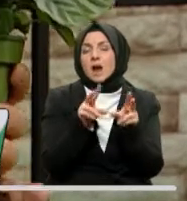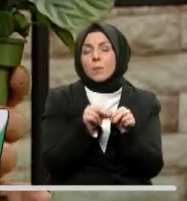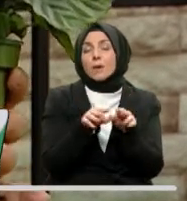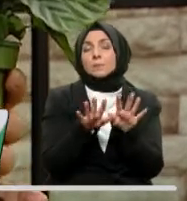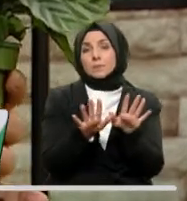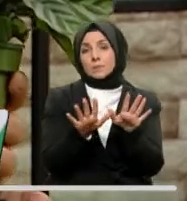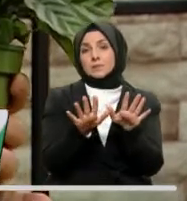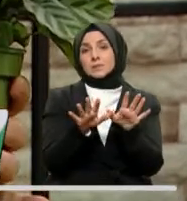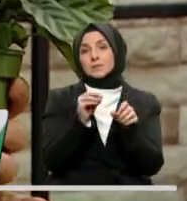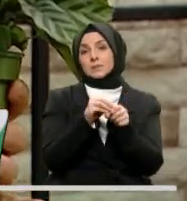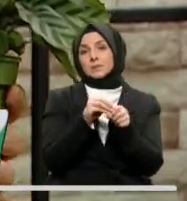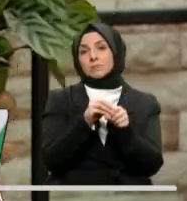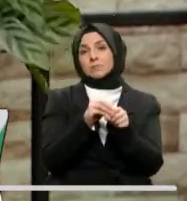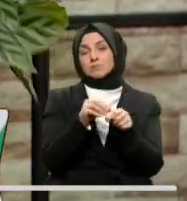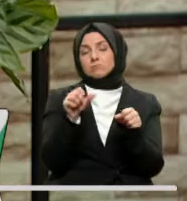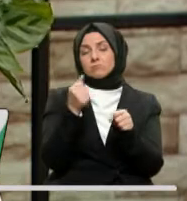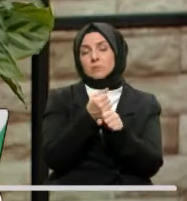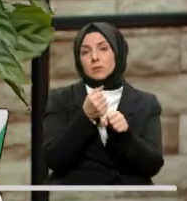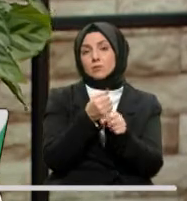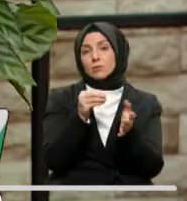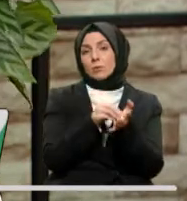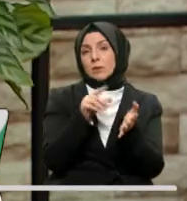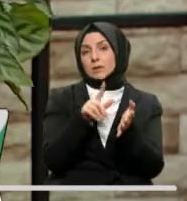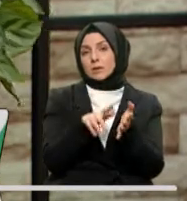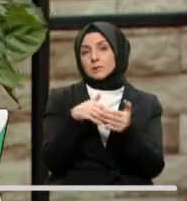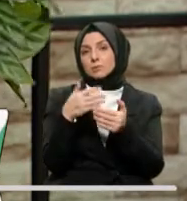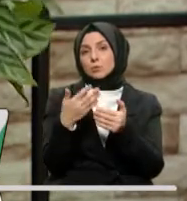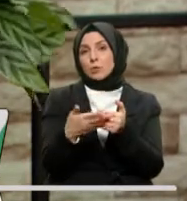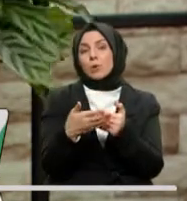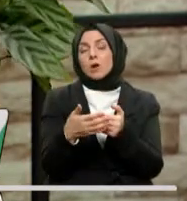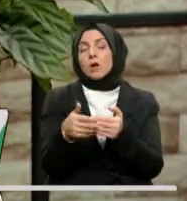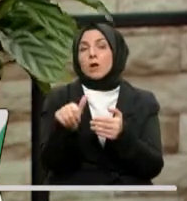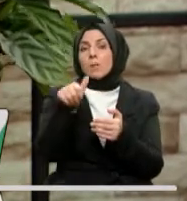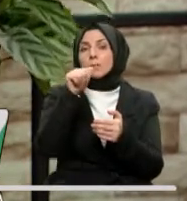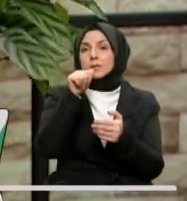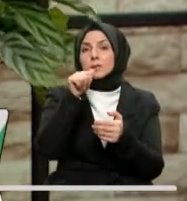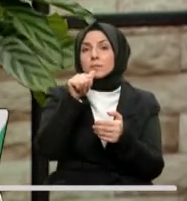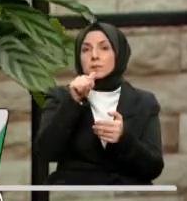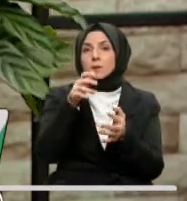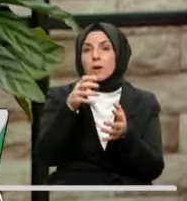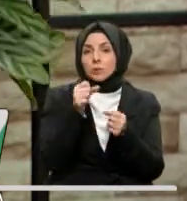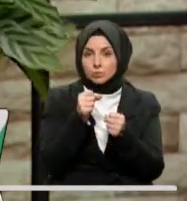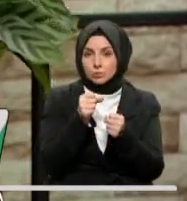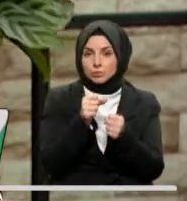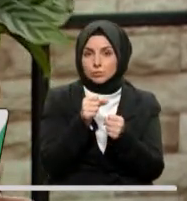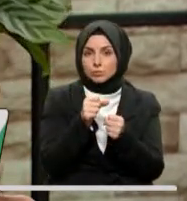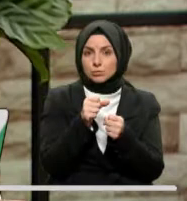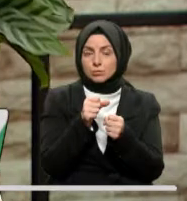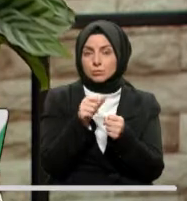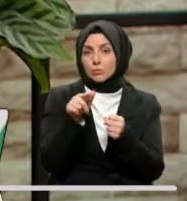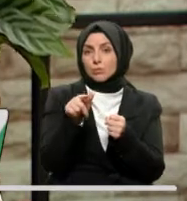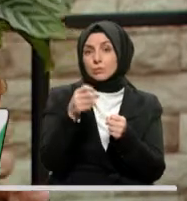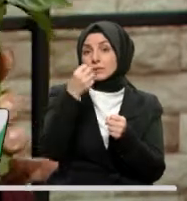sol elini kullananlara çıkıyorum şu parmak aramız var ya bitkimiz de şu şekilde şeyimizi arasında parmağımızın arasına alıyoruz şu an